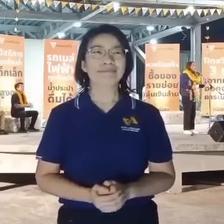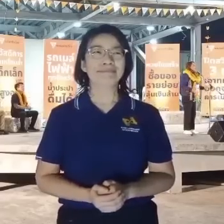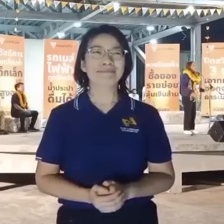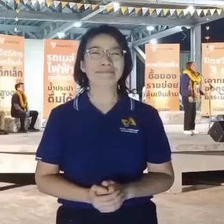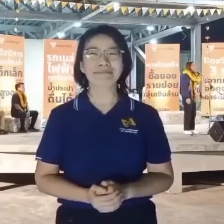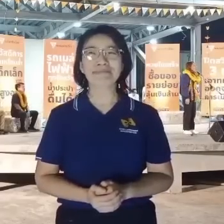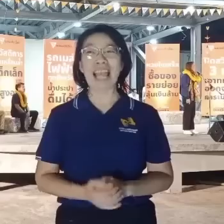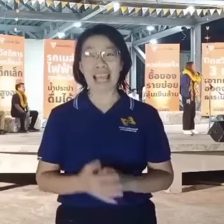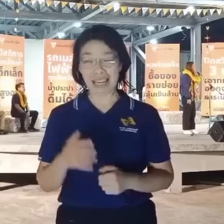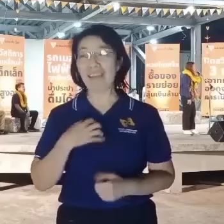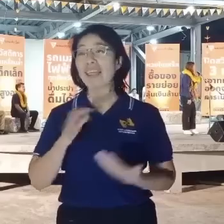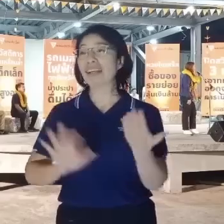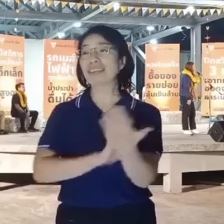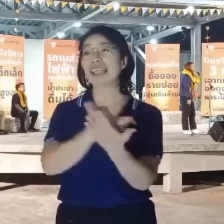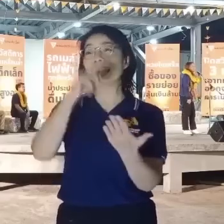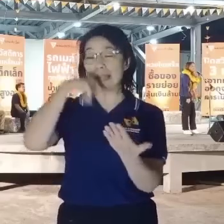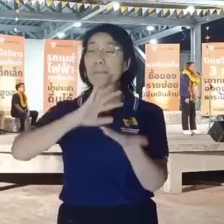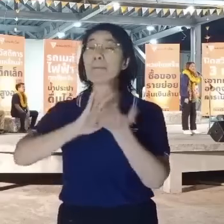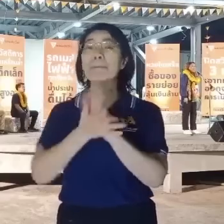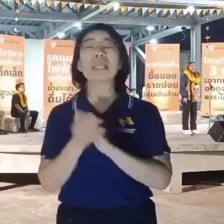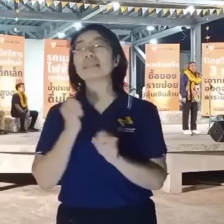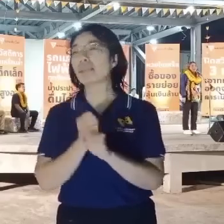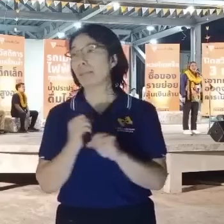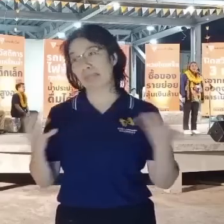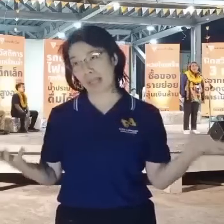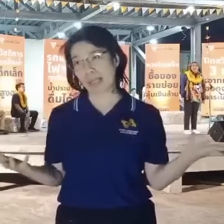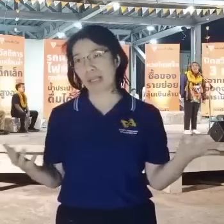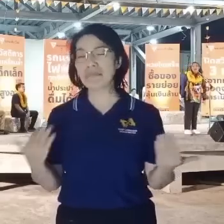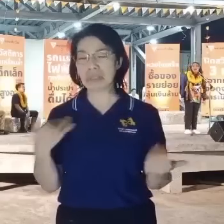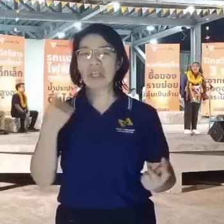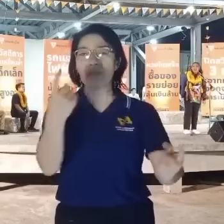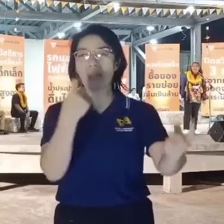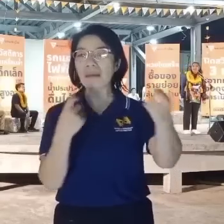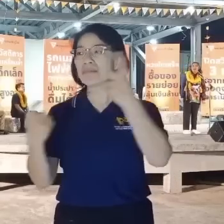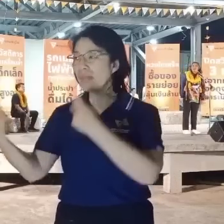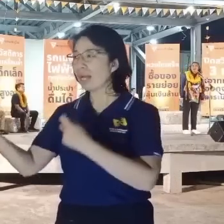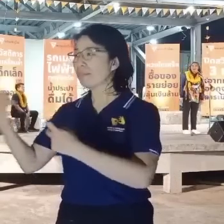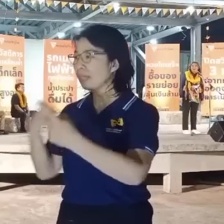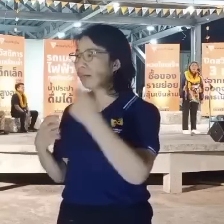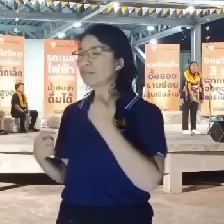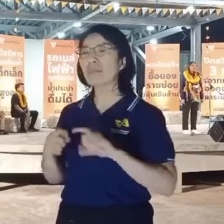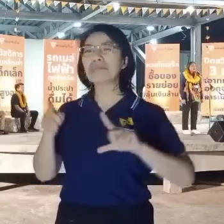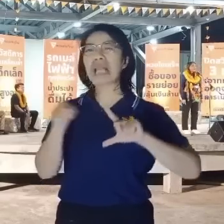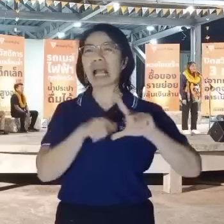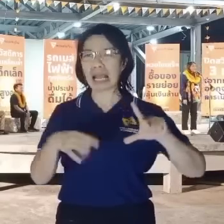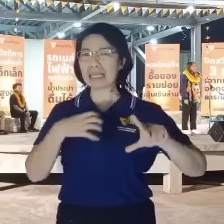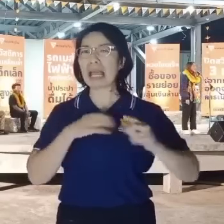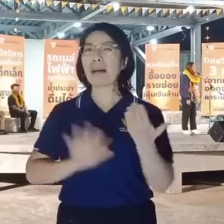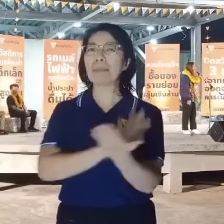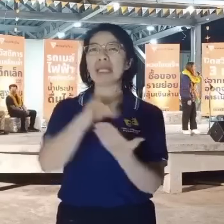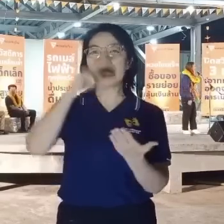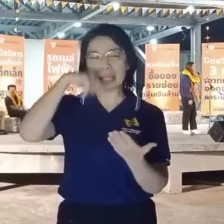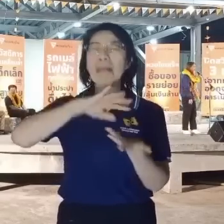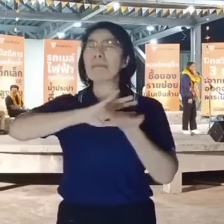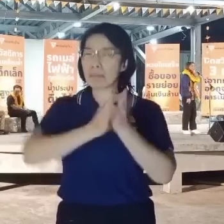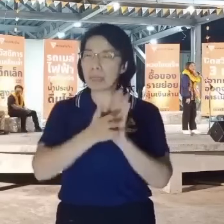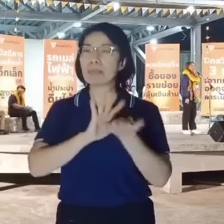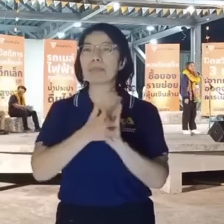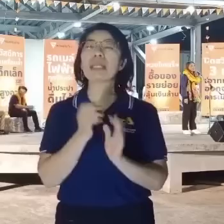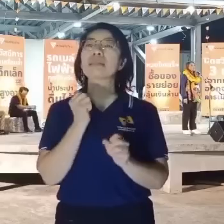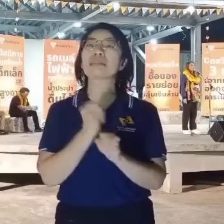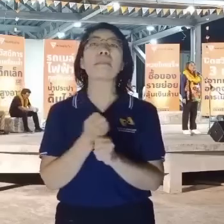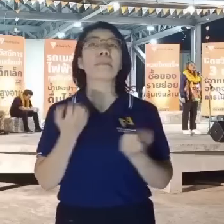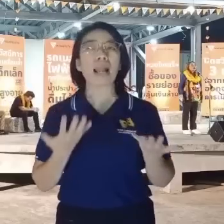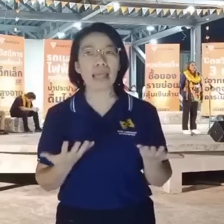แล้วเราจะเปลี่ยนประเทศไทยยังไงหลายๆคนก็ถามมานะคะว่าเอ๊ะก้าวไกลบอกว่าจะเปลี่ยนประเทศไทยนี่จะไปเปลี่ยนอะ